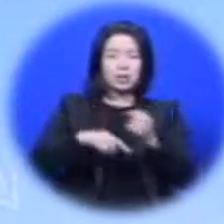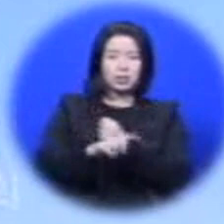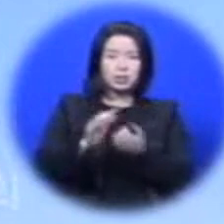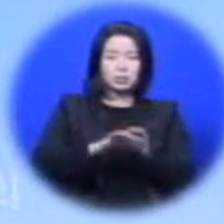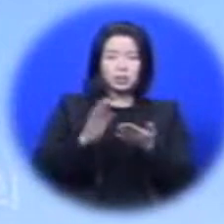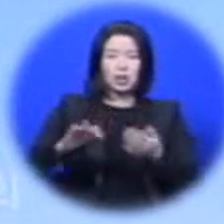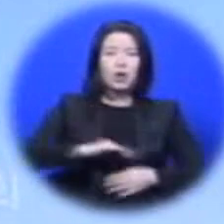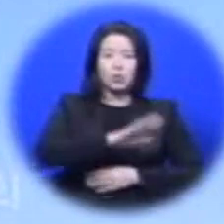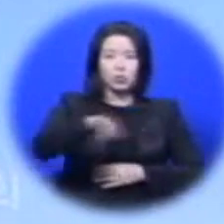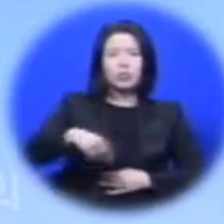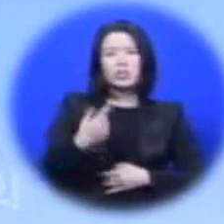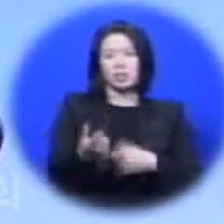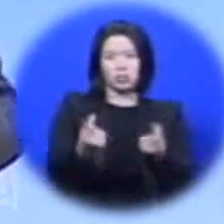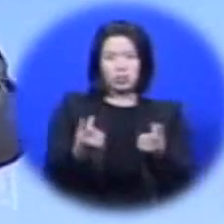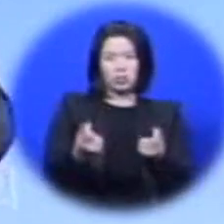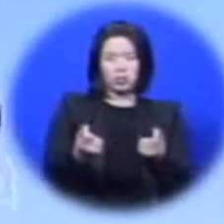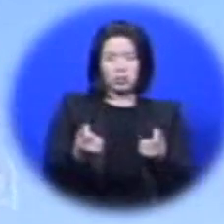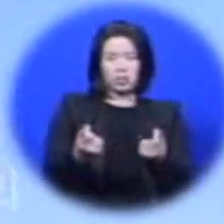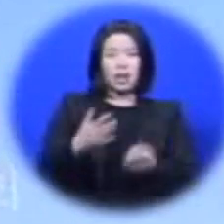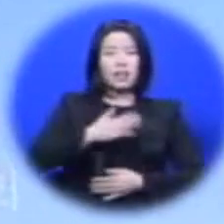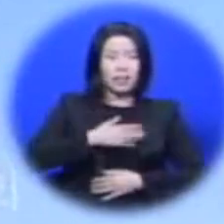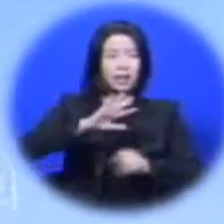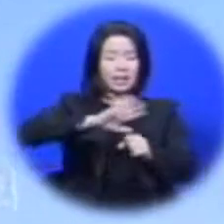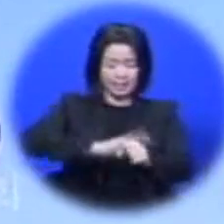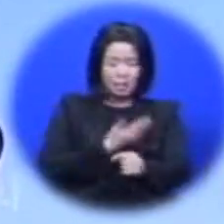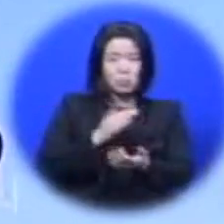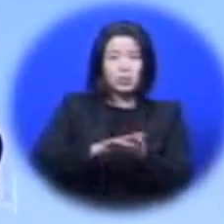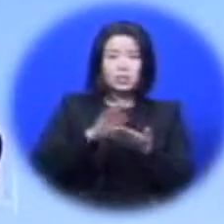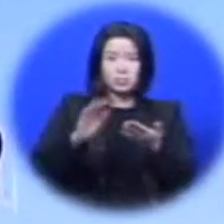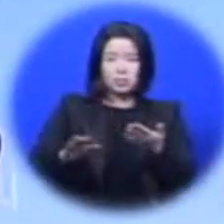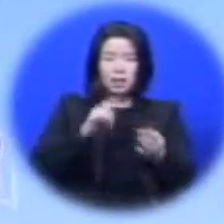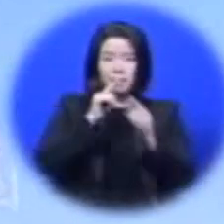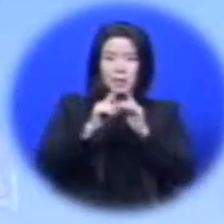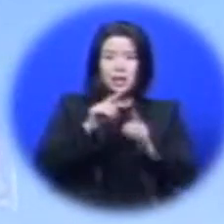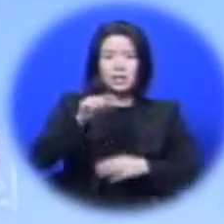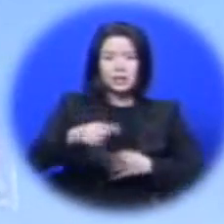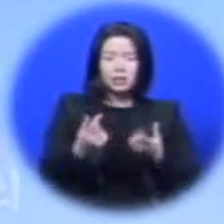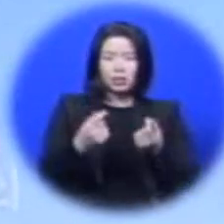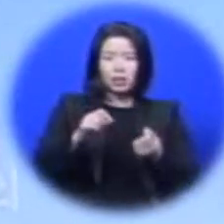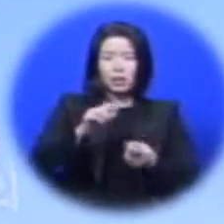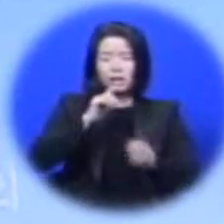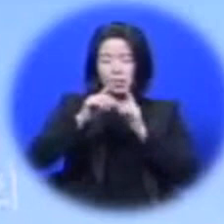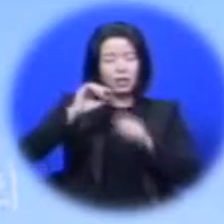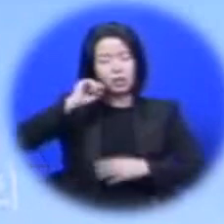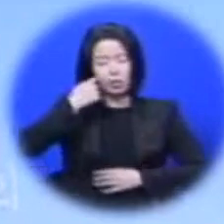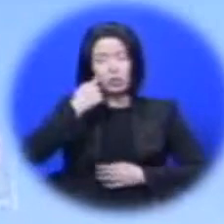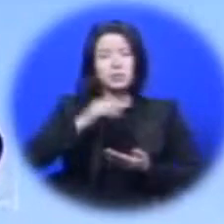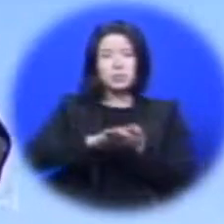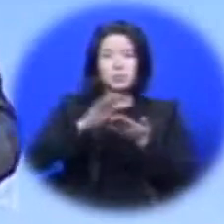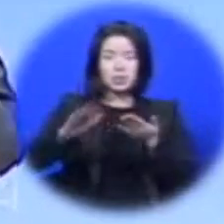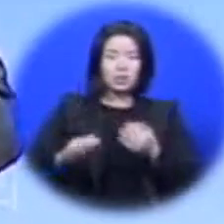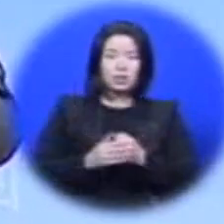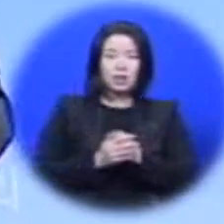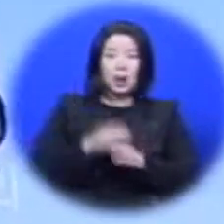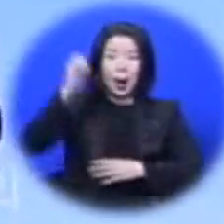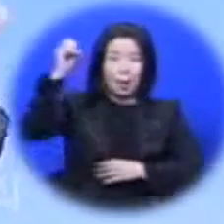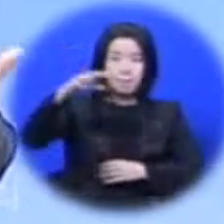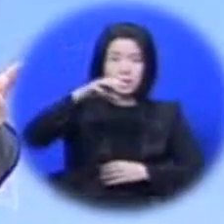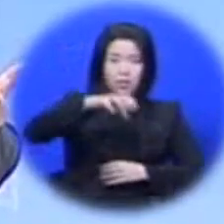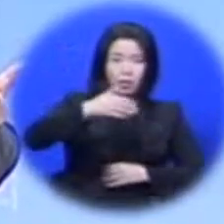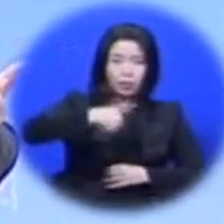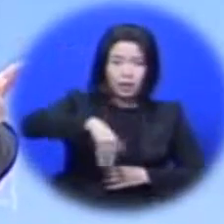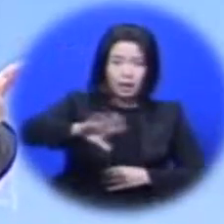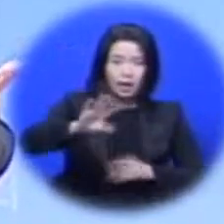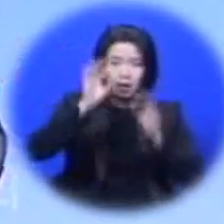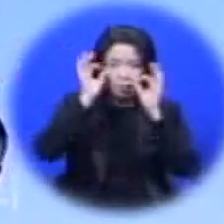우리가 그렇습니다. 내가 잘못했습니다라는 말을 그렇게 하기 어려운 거예요. 빛 가운데 나가